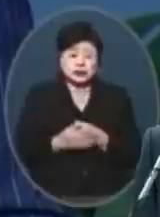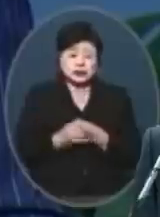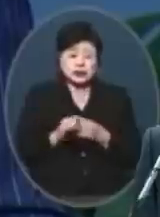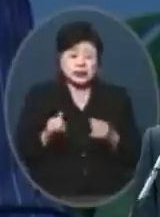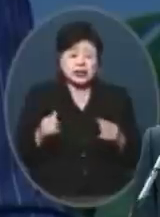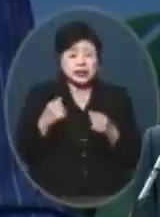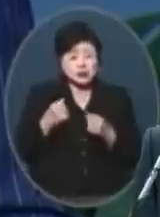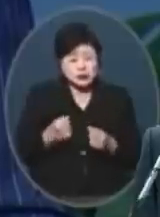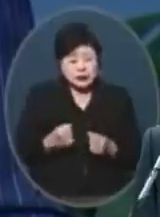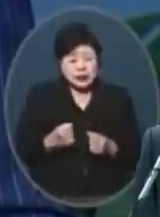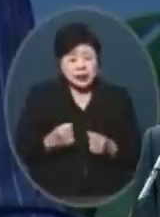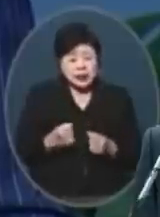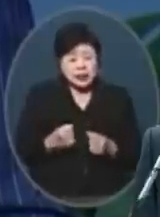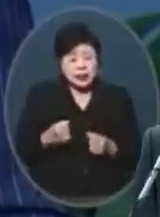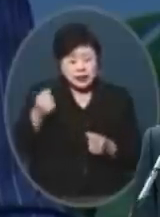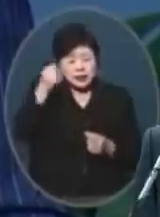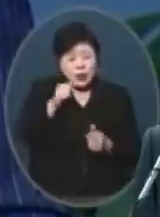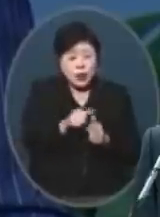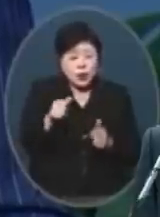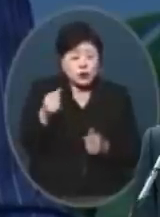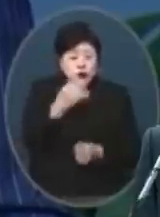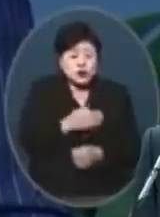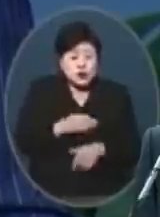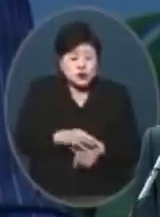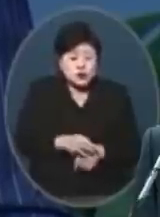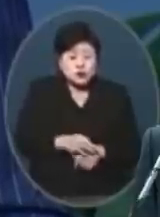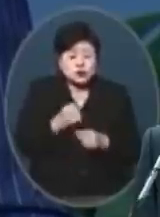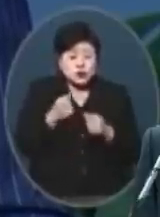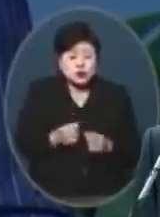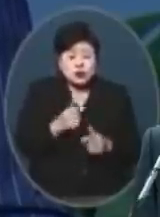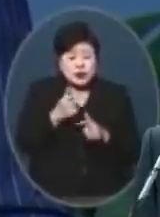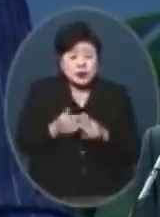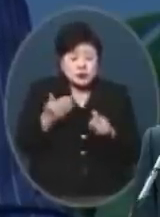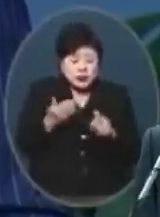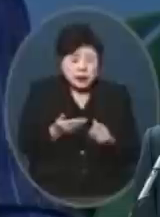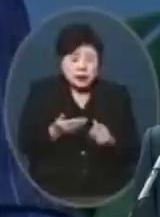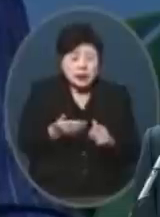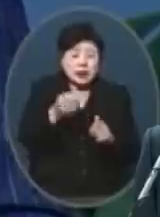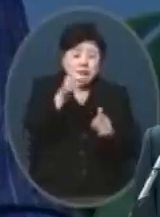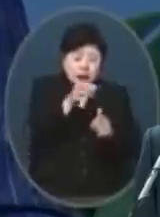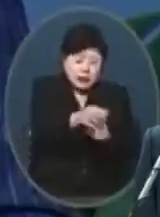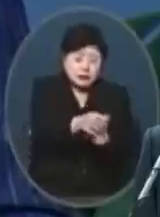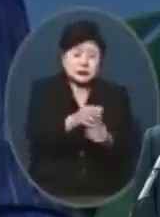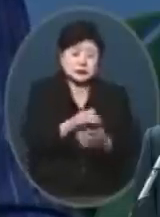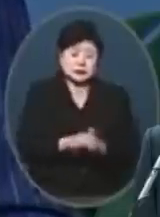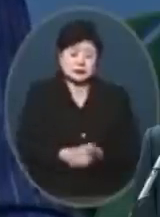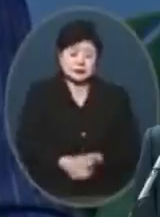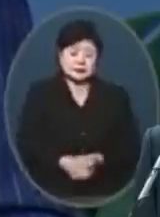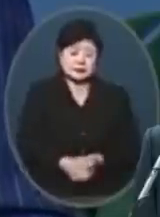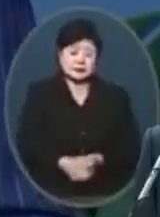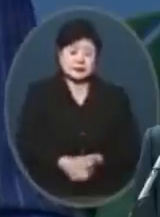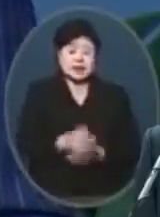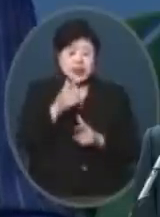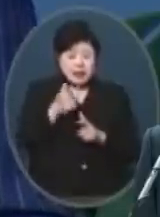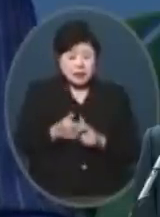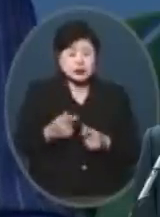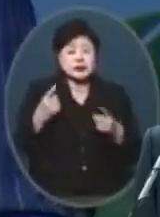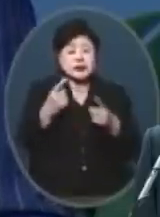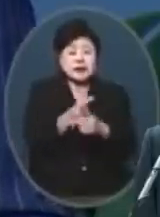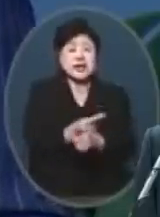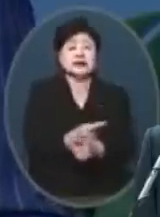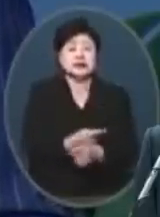존재를 영과 혼과 육의 존재를 예수님께 다 맡겨버린 것입니다. 예수님이 대신